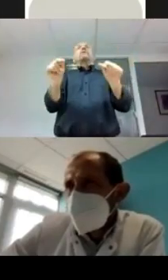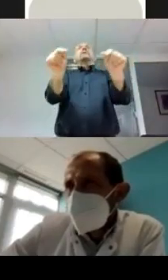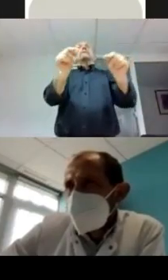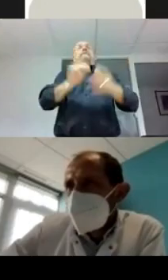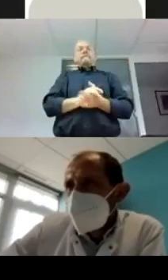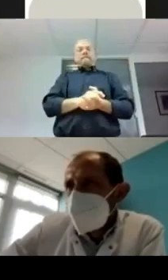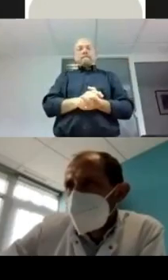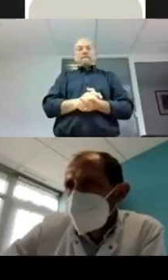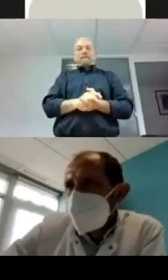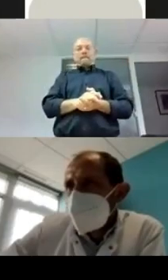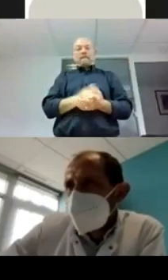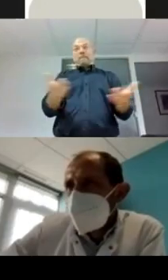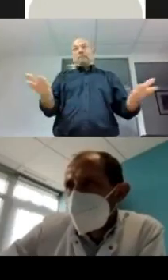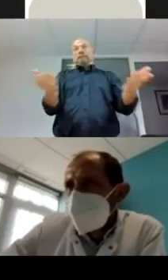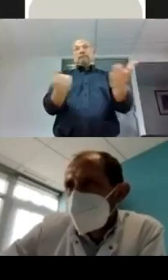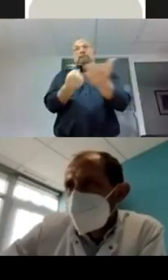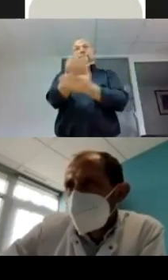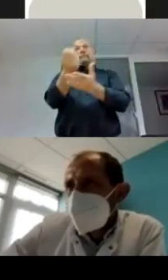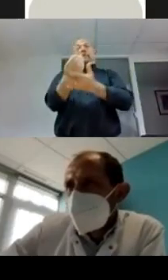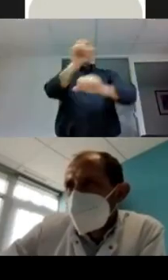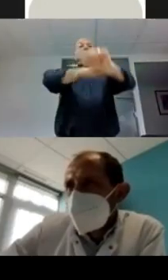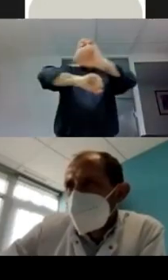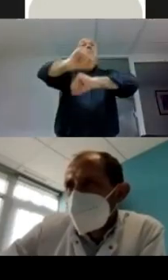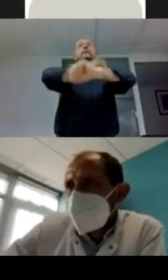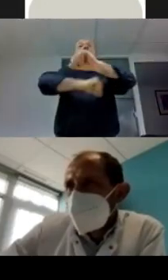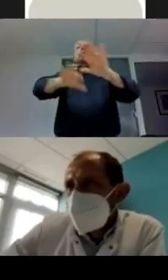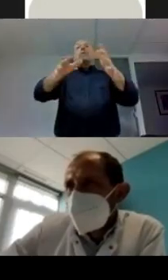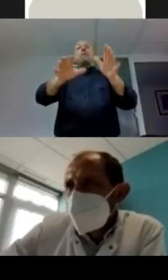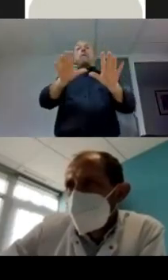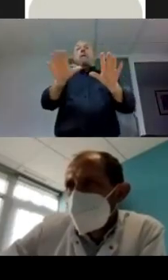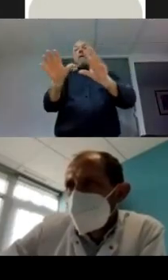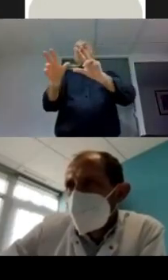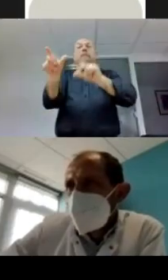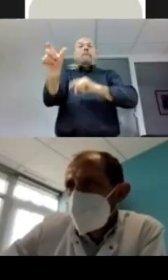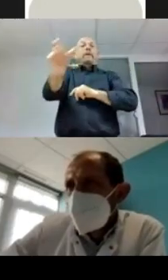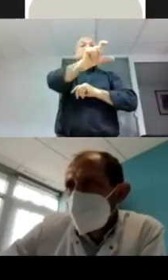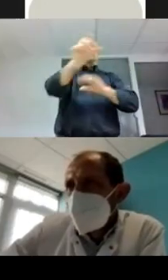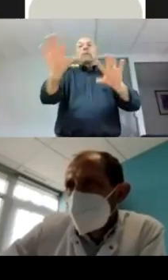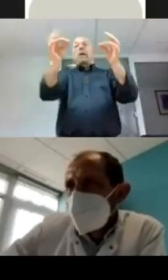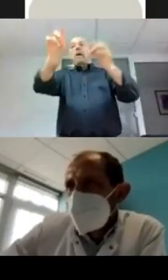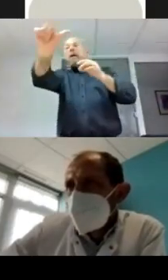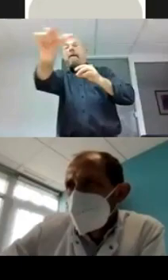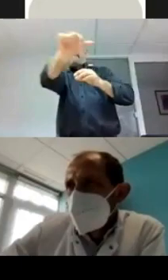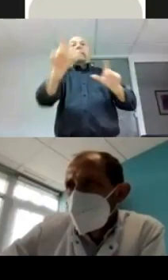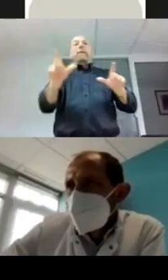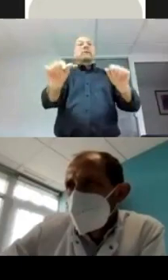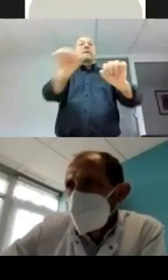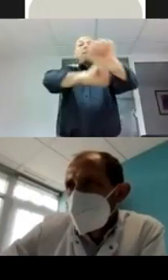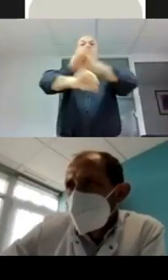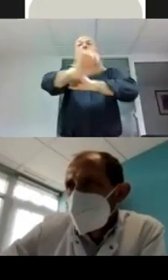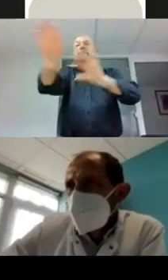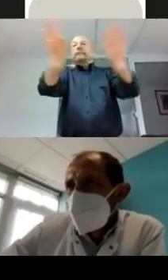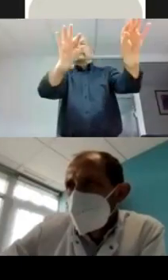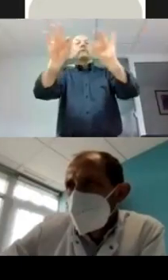de coordination de dépistage des cancers. Je vais donc vous parler de l'organisation de ce